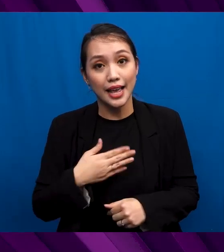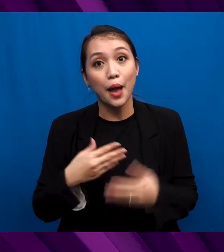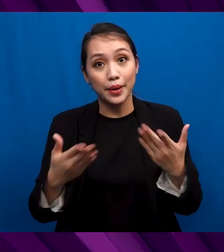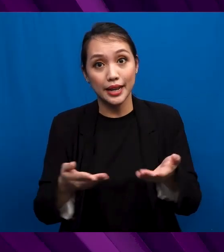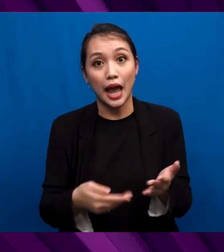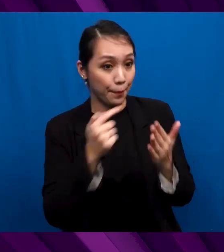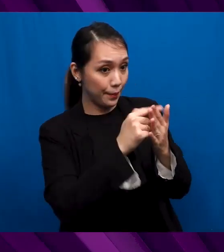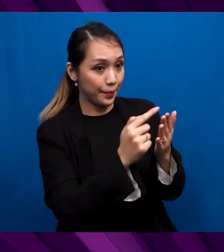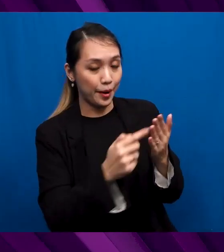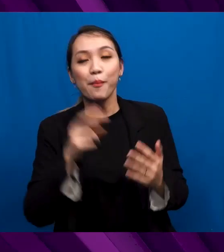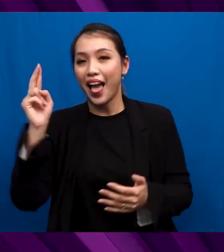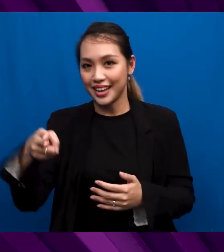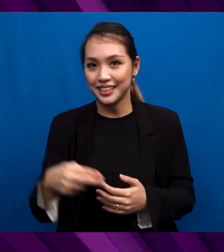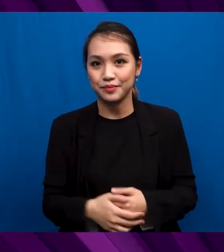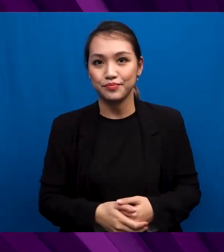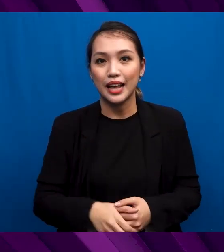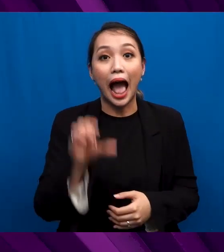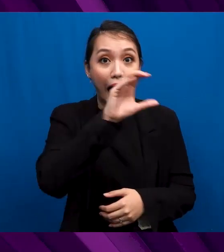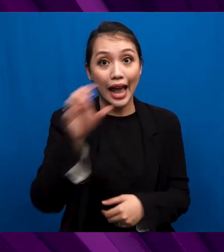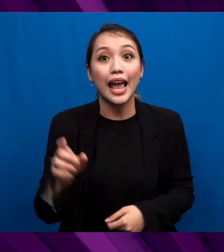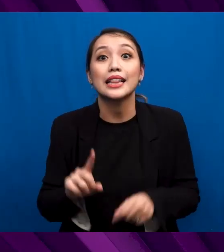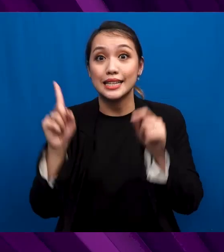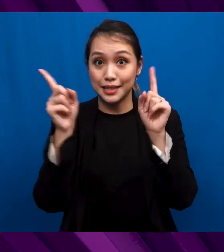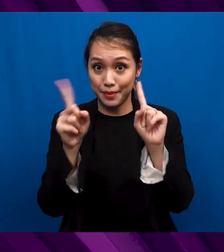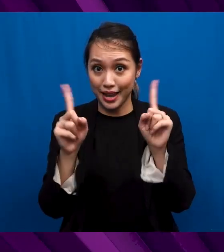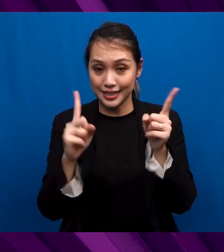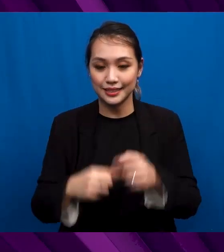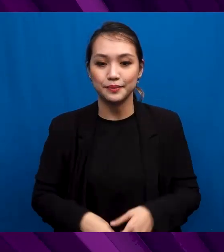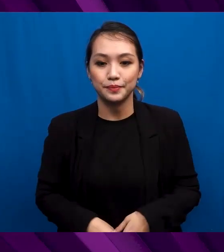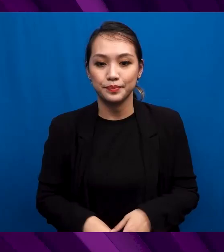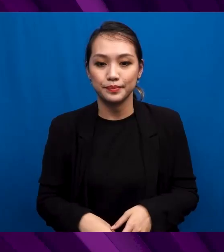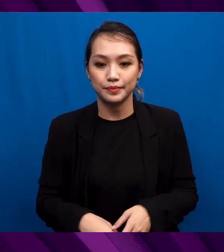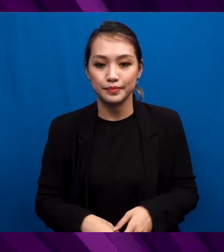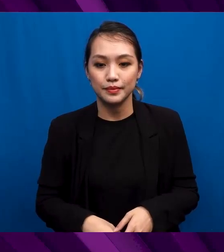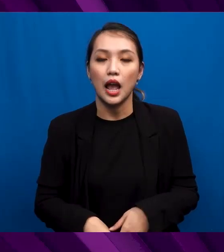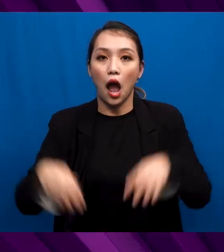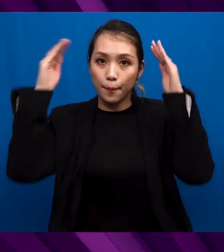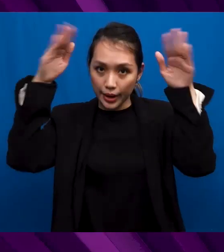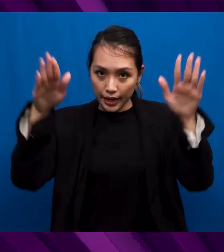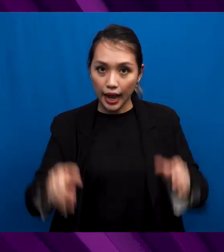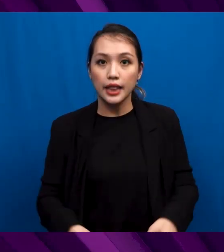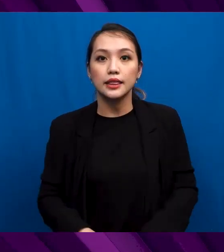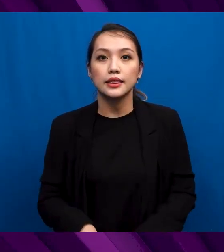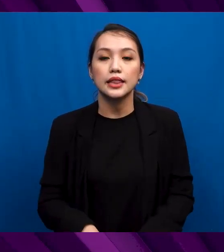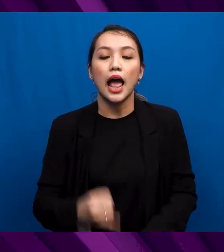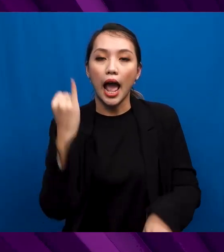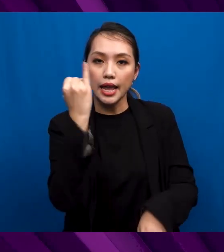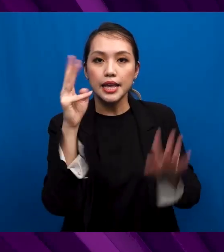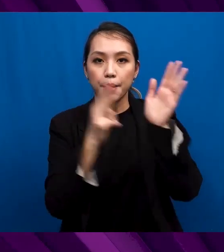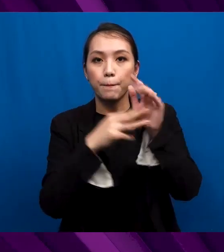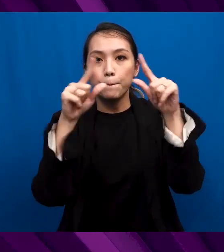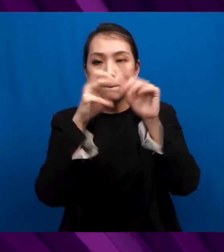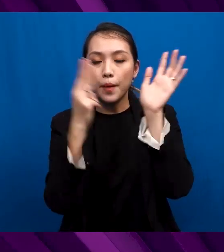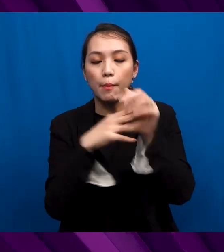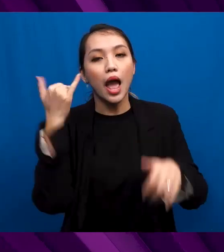11 kita langsung ke sana. Saya tunjukkan berkat seorang imam yang upright ya, berkat seorang imam yang benar di mata Allah.